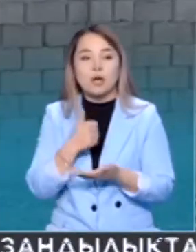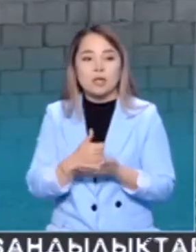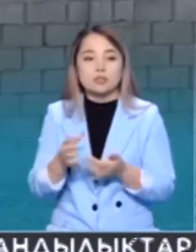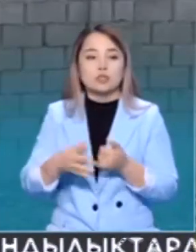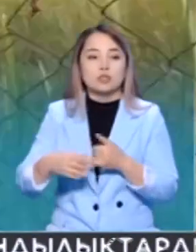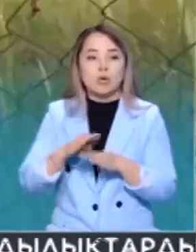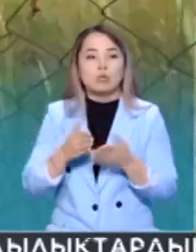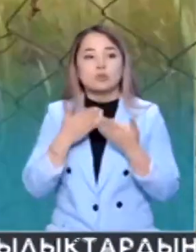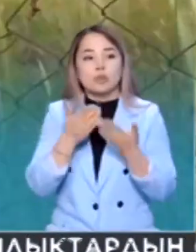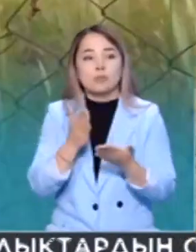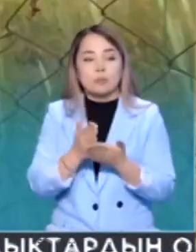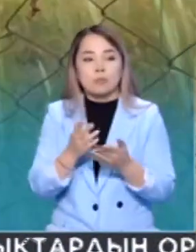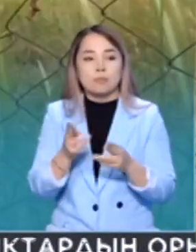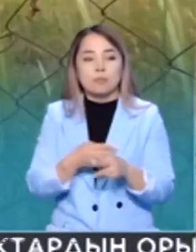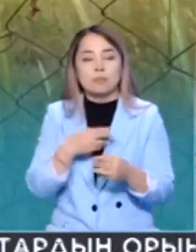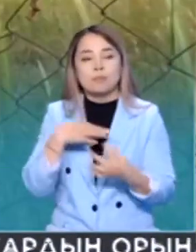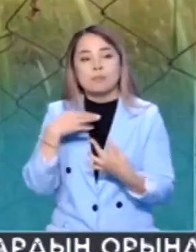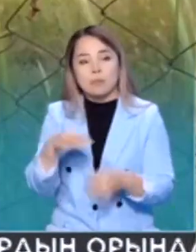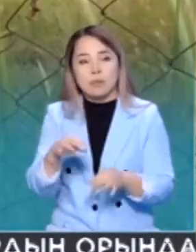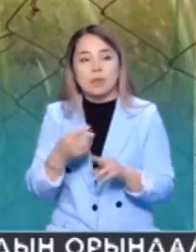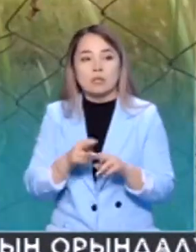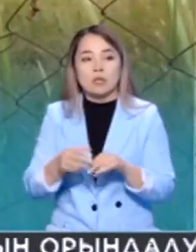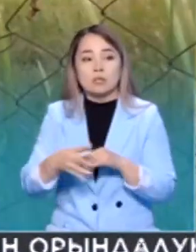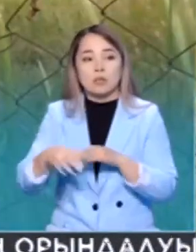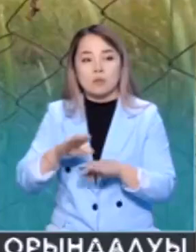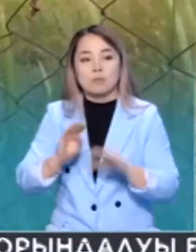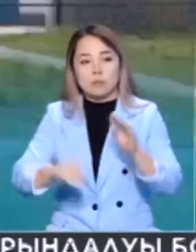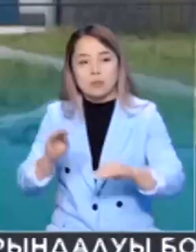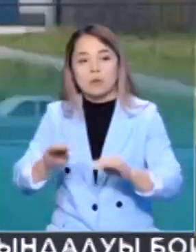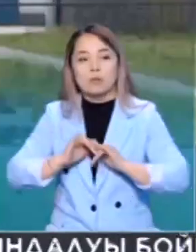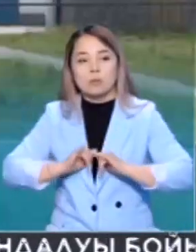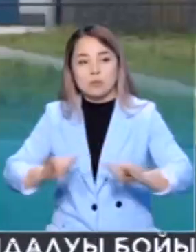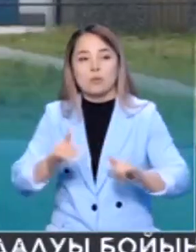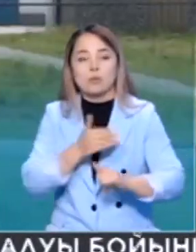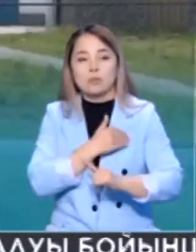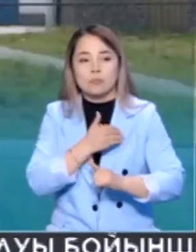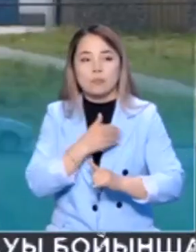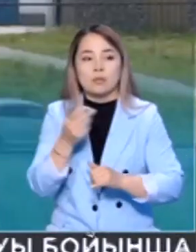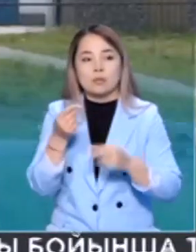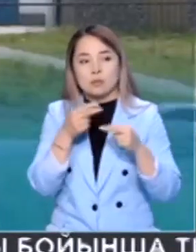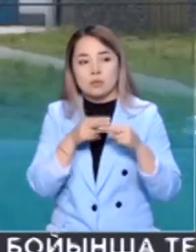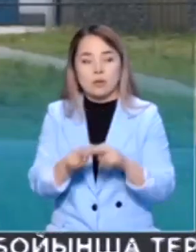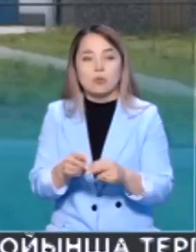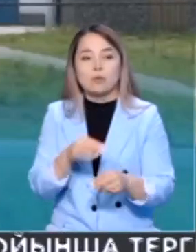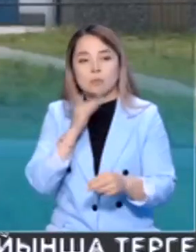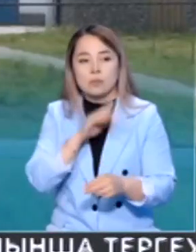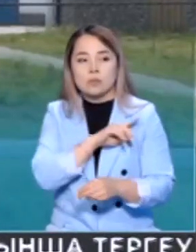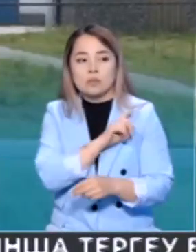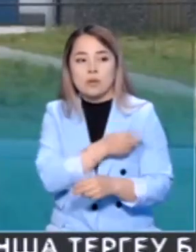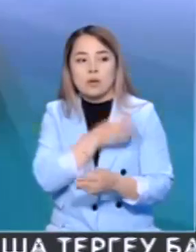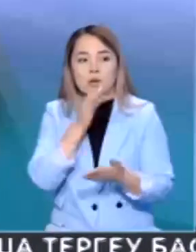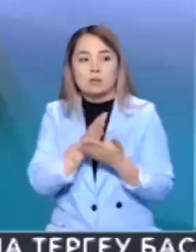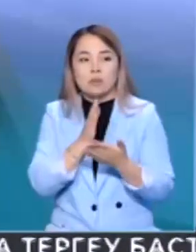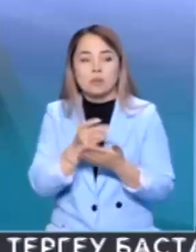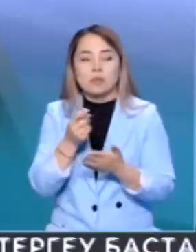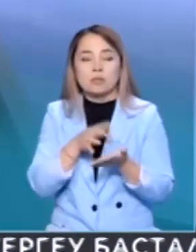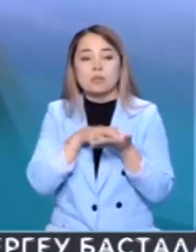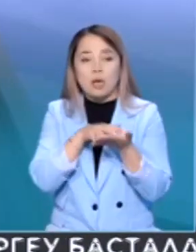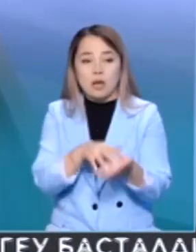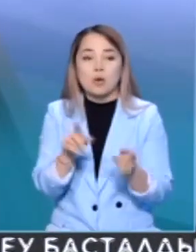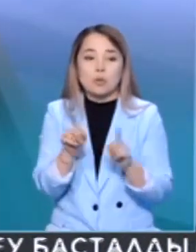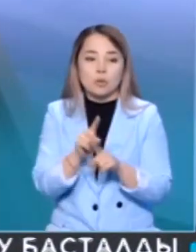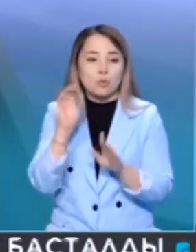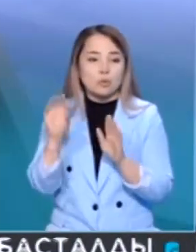жер сұрап жүр. Игерусіз қалған аймақ болса, оны да жайқалтып көгертуге қажырым мен қайратым жетеді дейді. Бірақ қанша